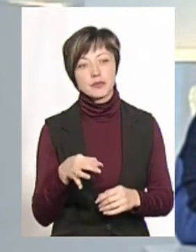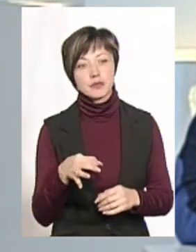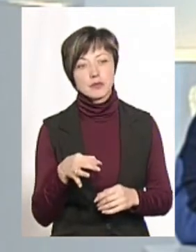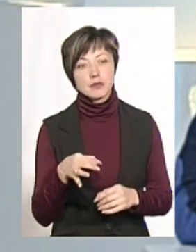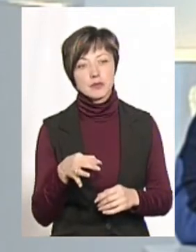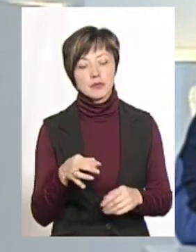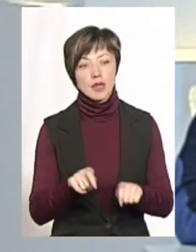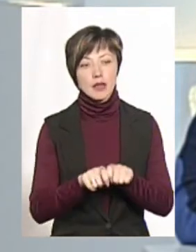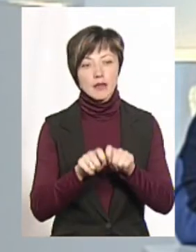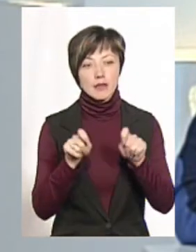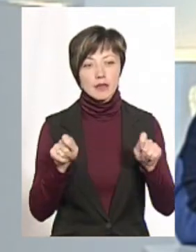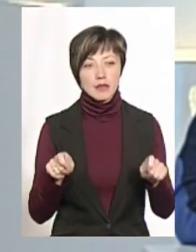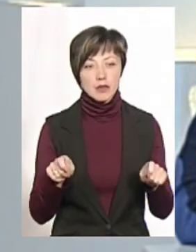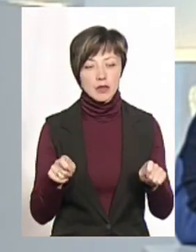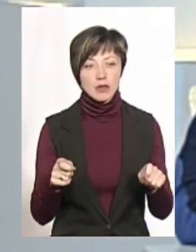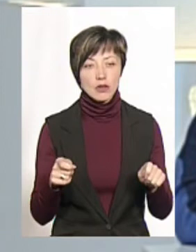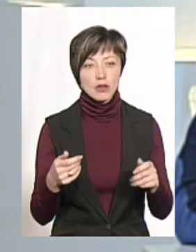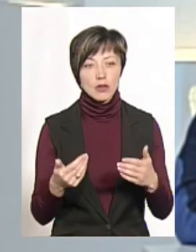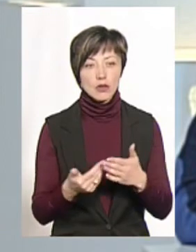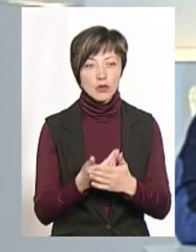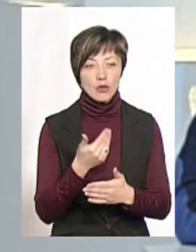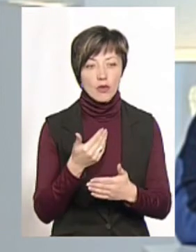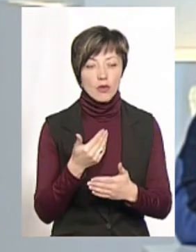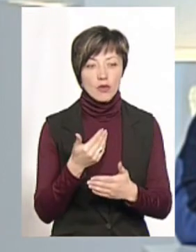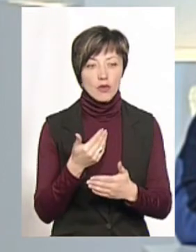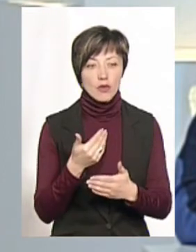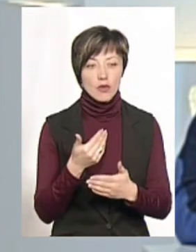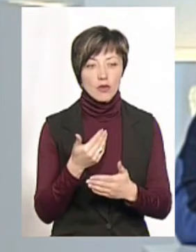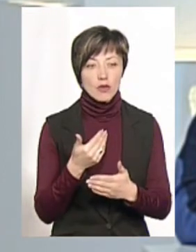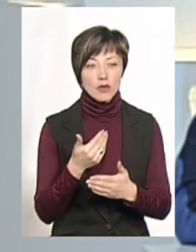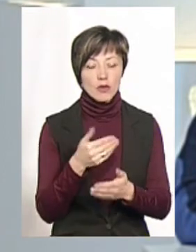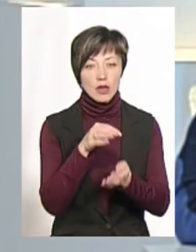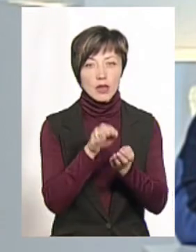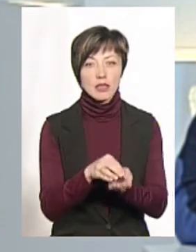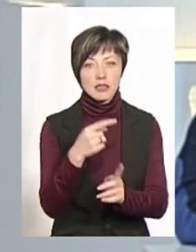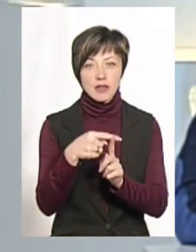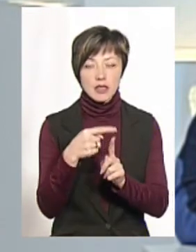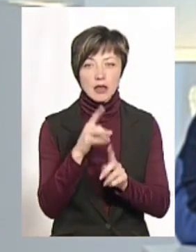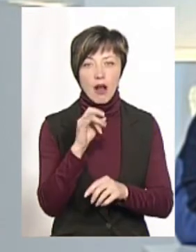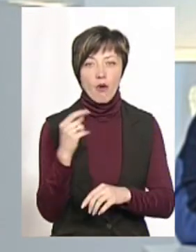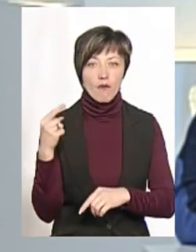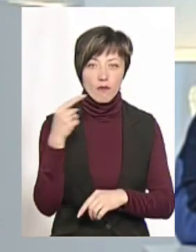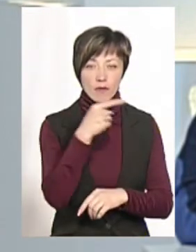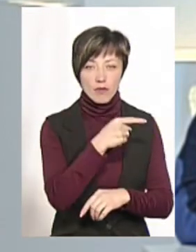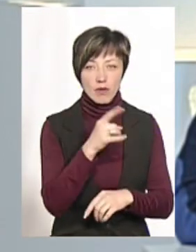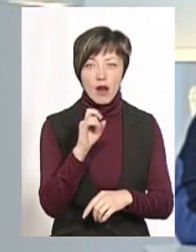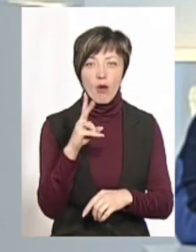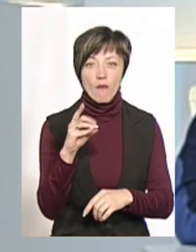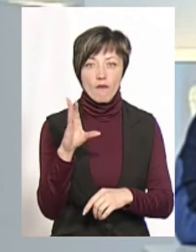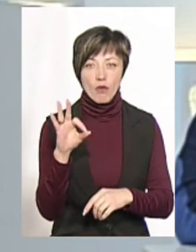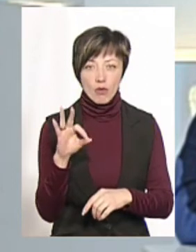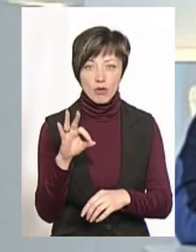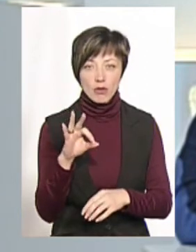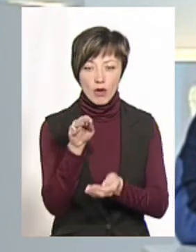Відкрилося новий цвинтар там в Раково аж в кінці. Доїхати туди нема чим. Один тролейбус